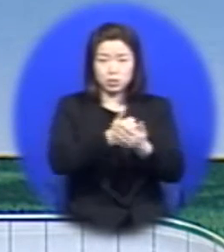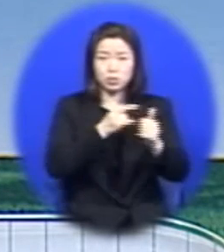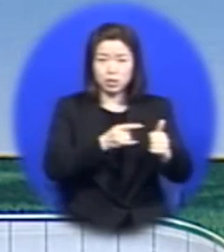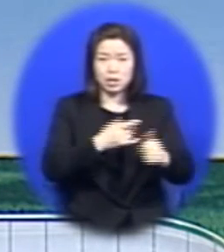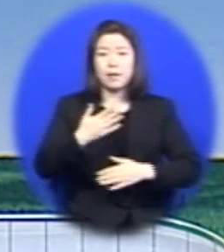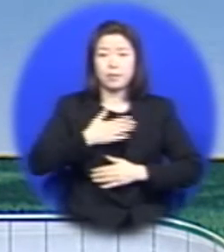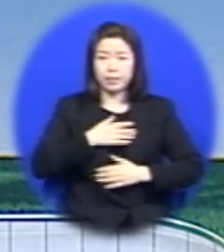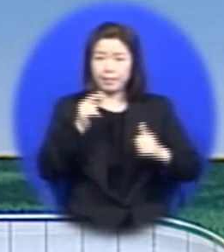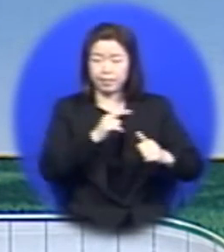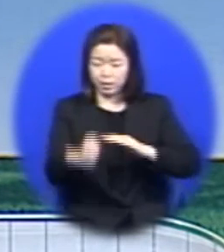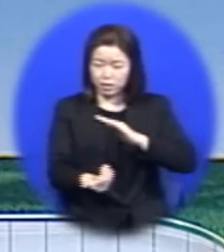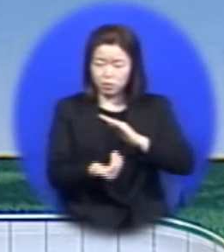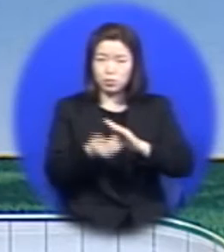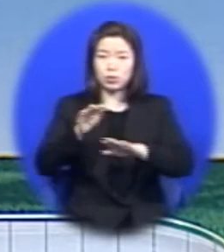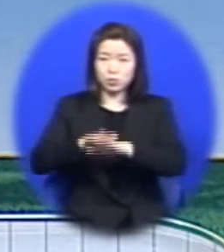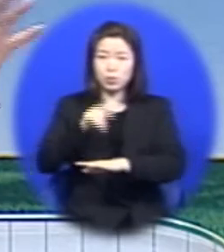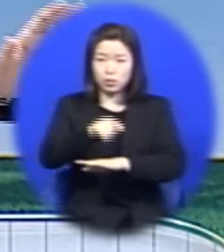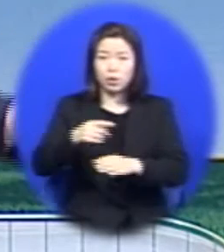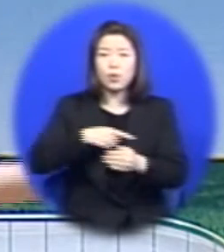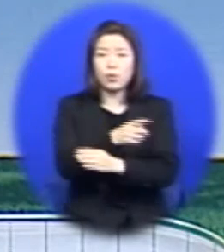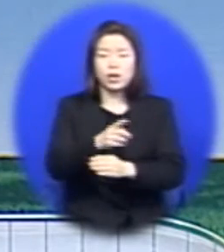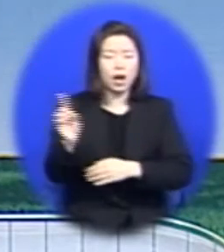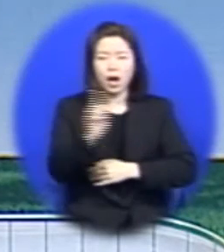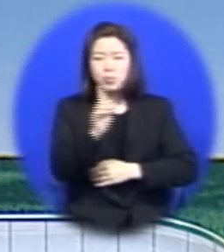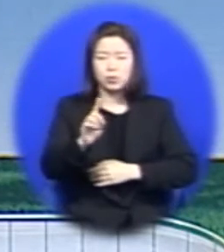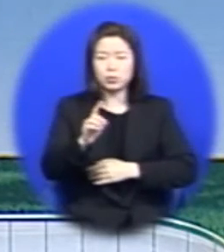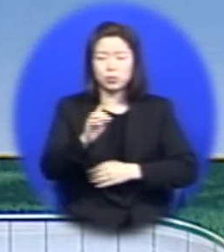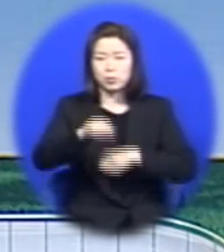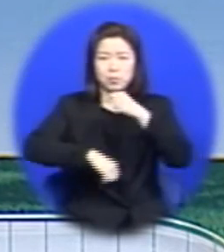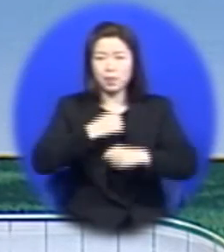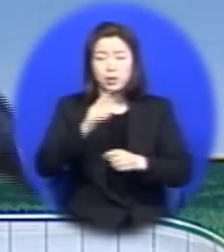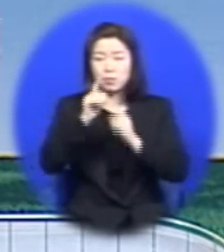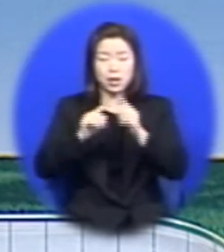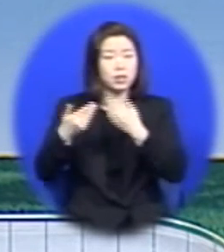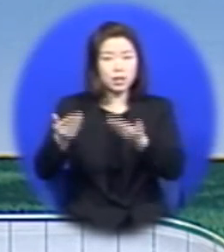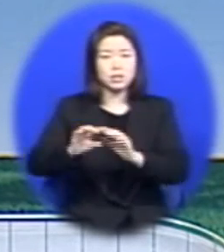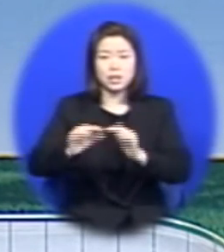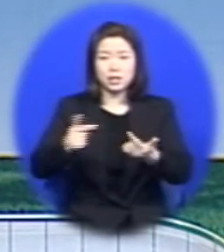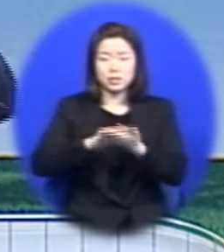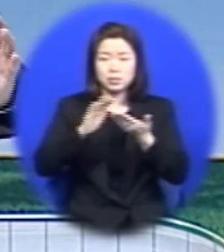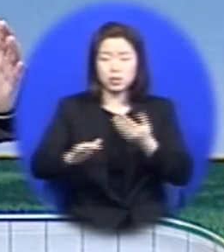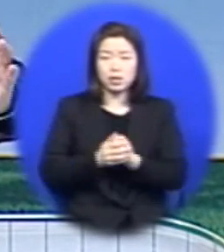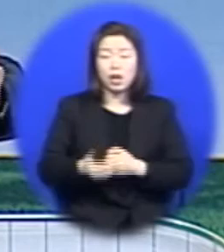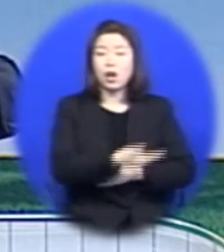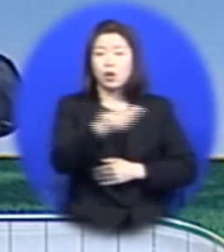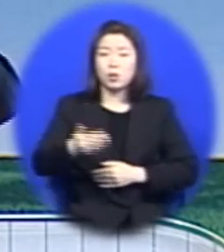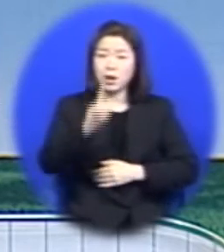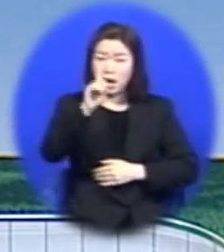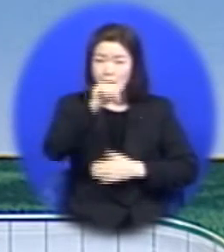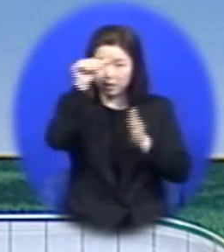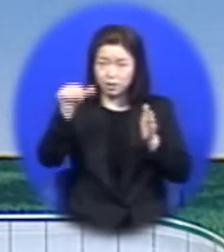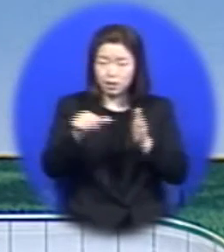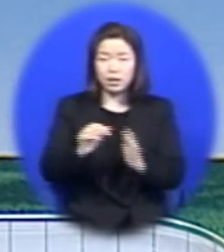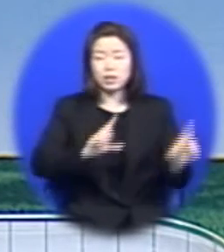나를 시켜서 이루어 놓으신 것밖에는 아무것도 감히 말하지 않겠습니다. 여러분이 한 생애를 사시고 난 다음에